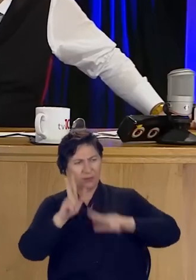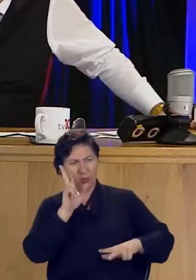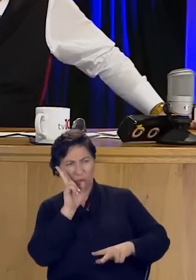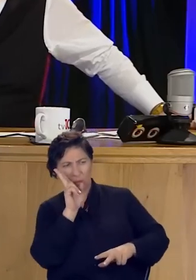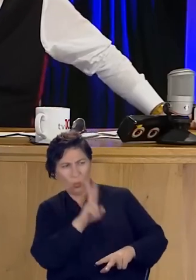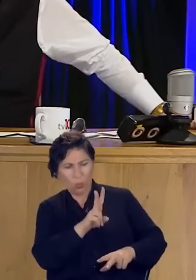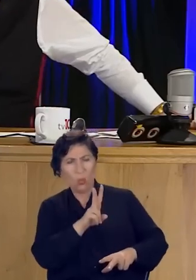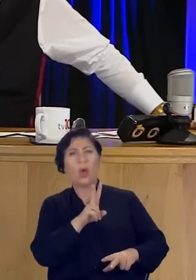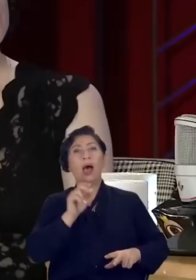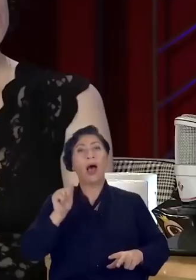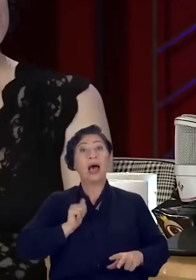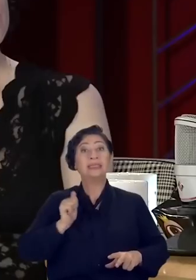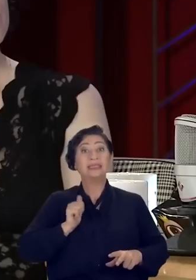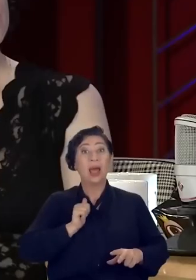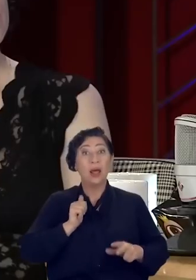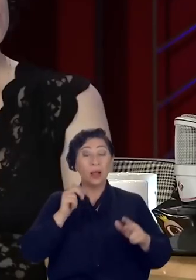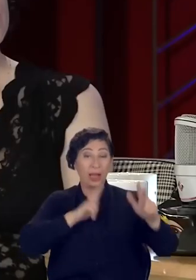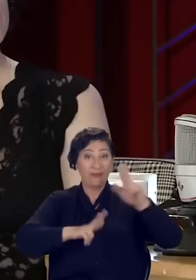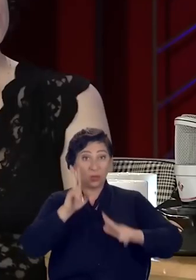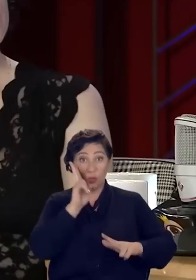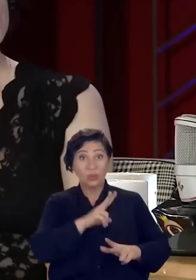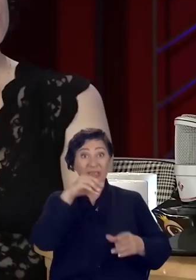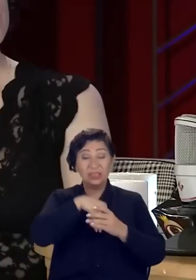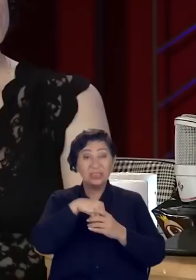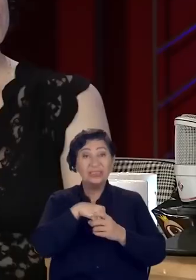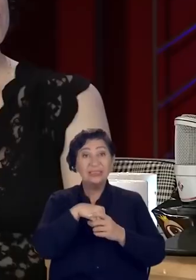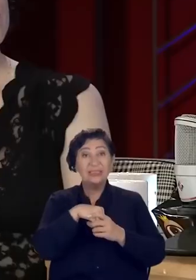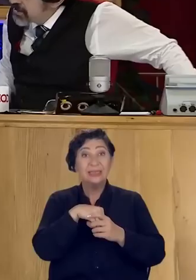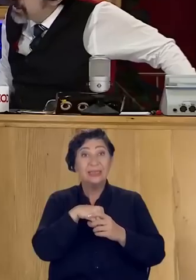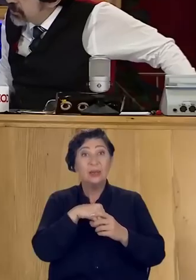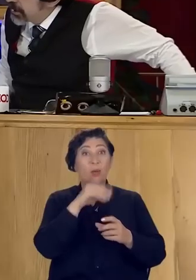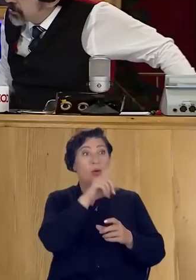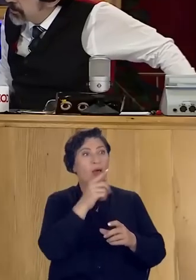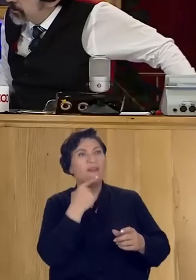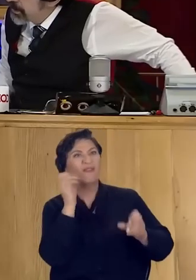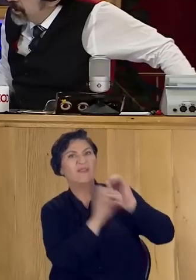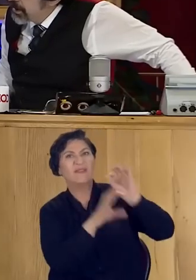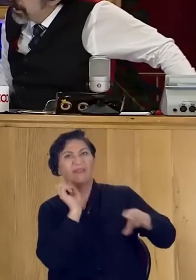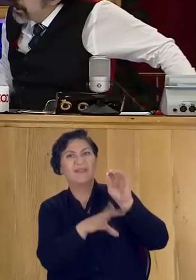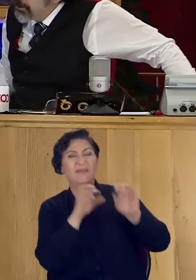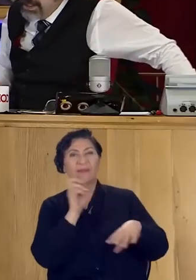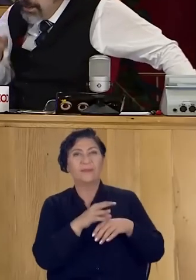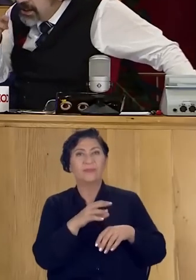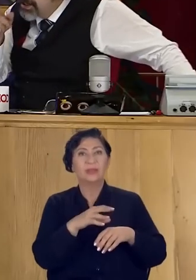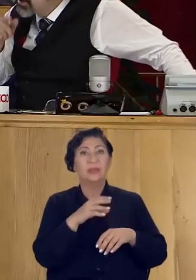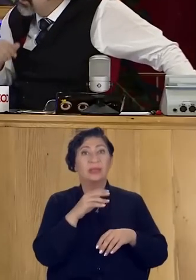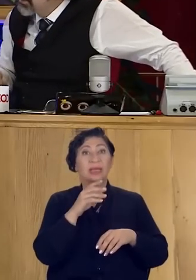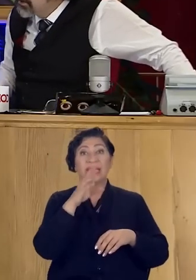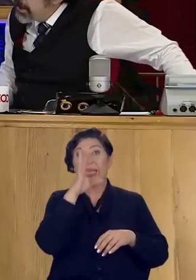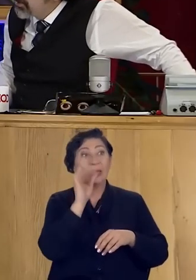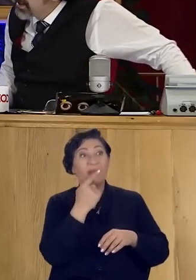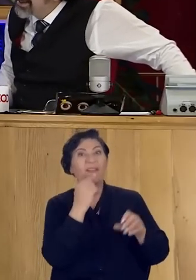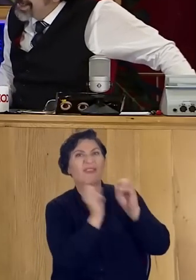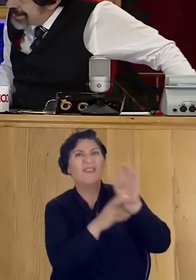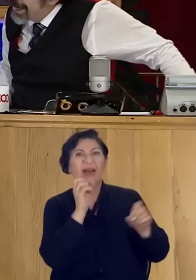kıyafeti giydiği için, yani askeri bandocu kıyafeti giydiği için Jimi Hendrix'i taciz ediyorlar. Ve kimi taciz